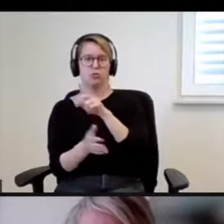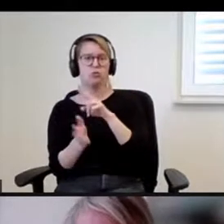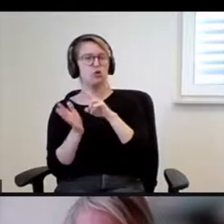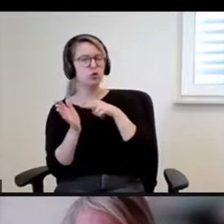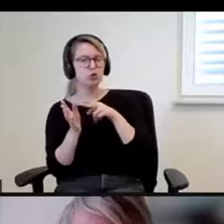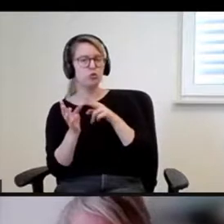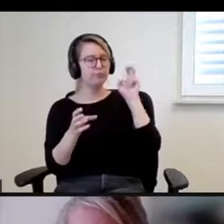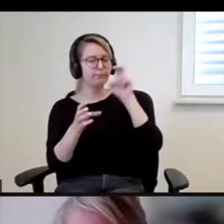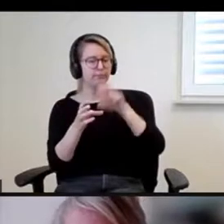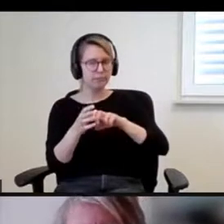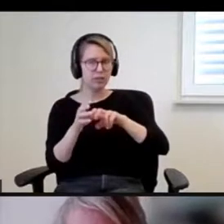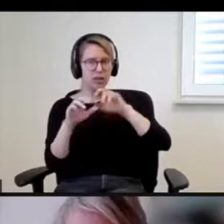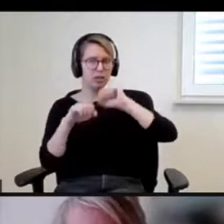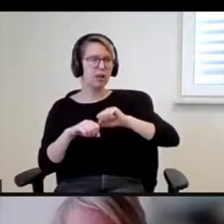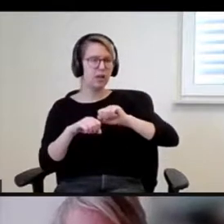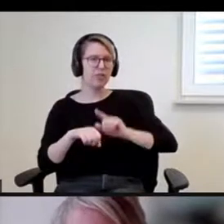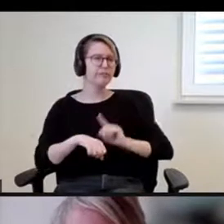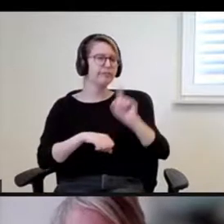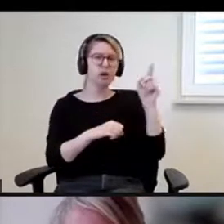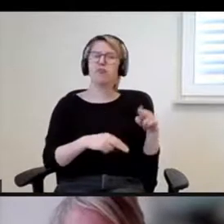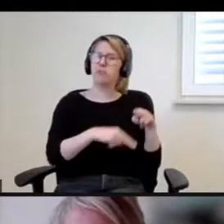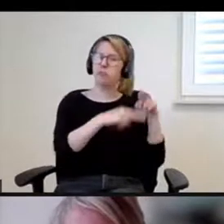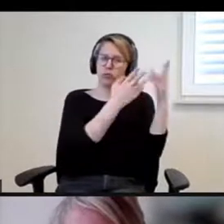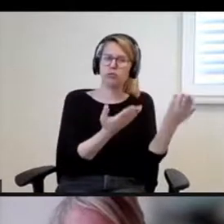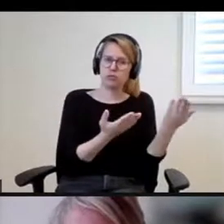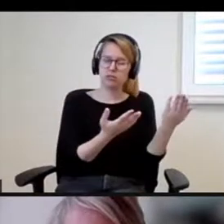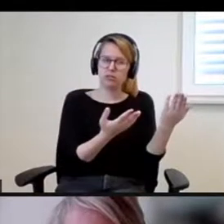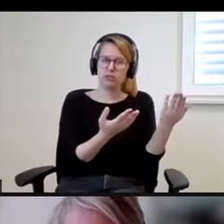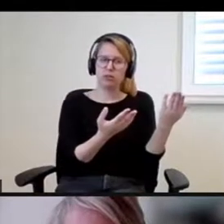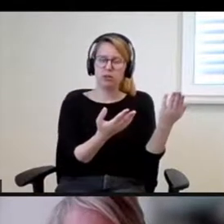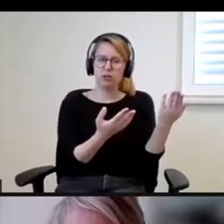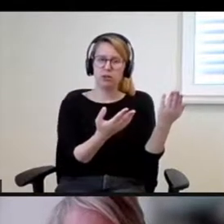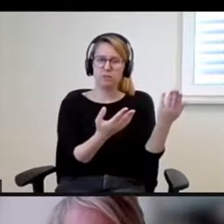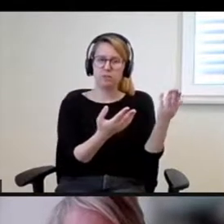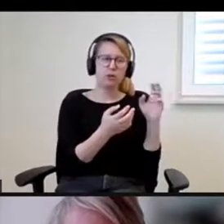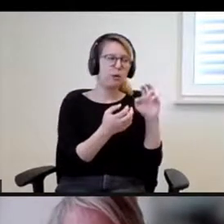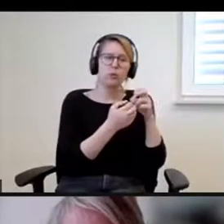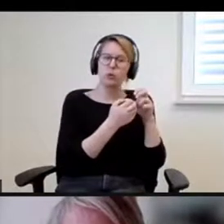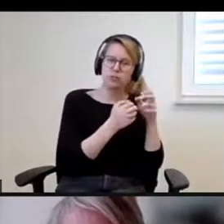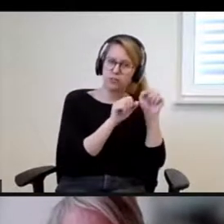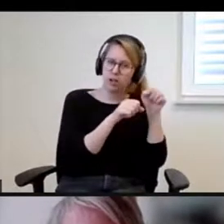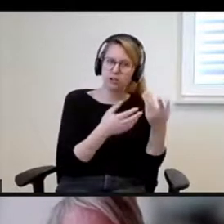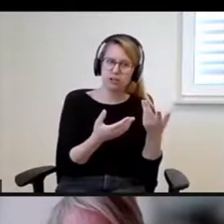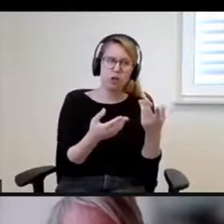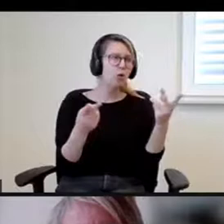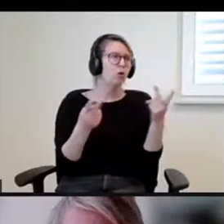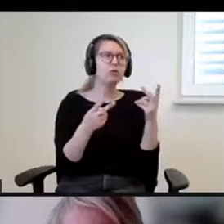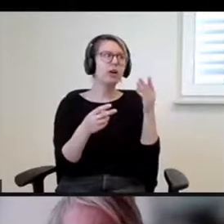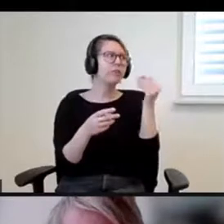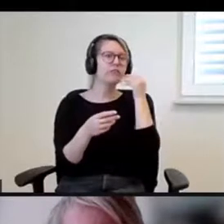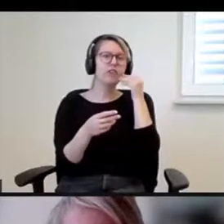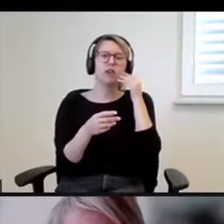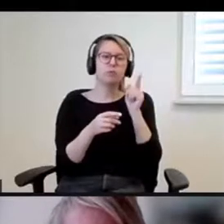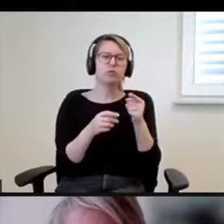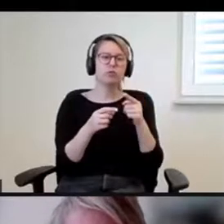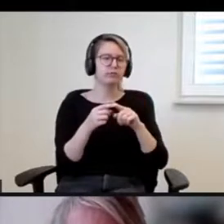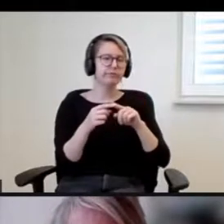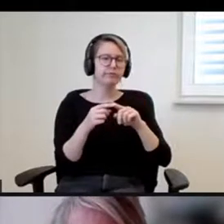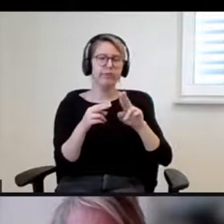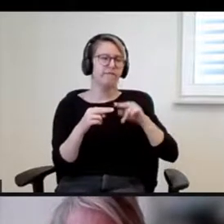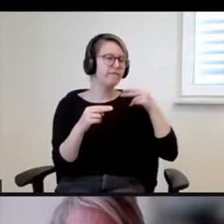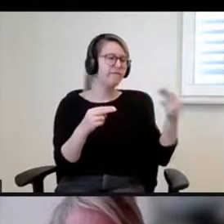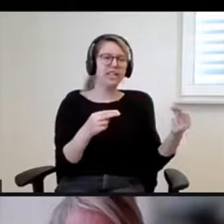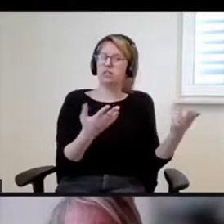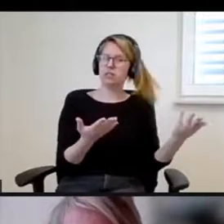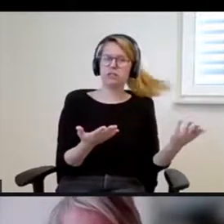les deux. Donc, est-ce que, effectivement, cette chaîne d'accessibilité est garantie ou pas? Parce que ça, souvent,